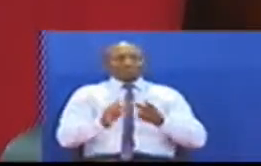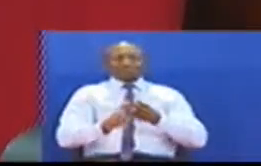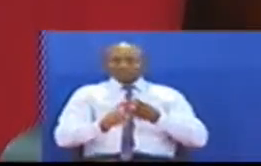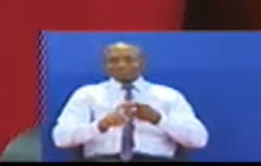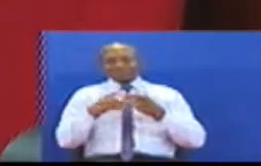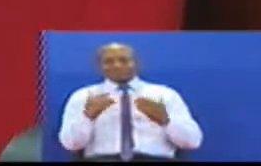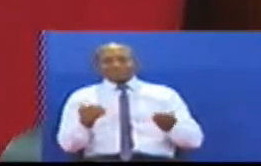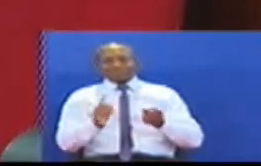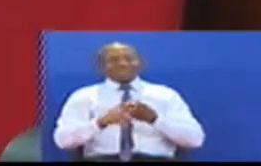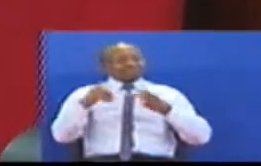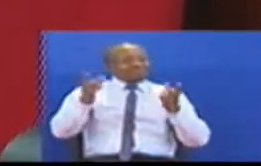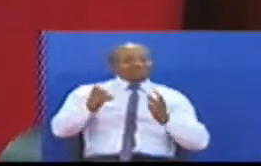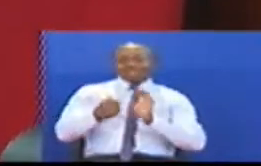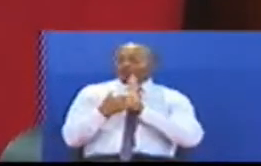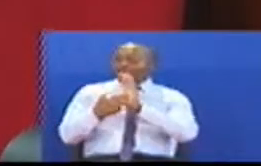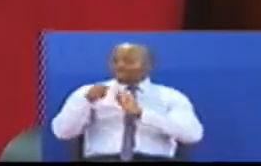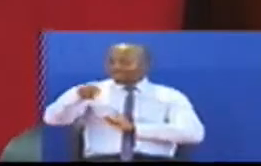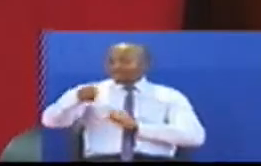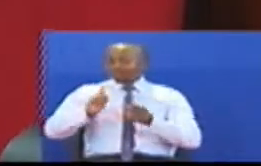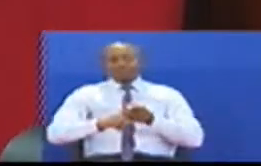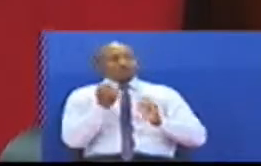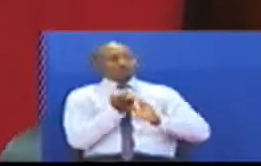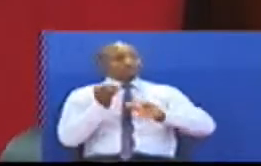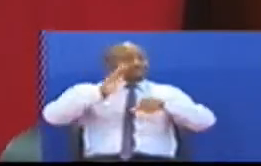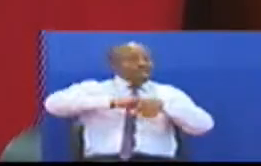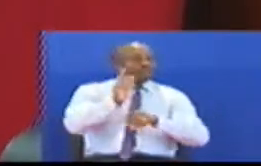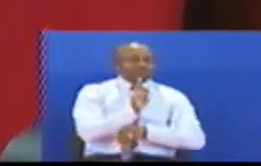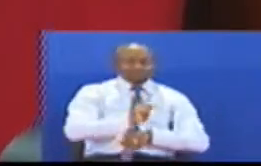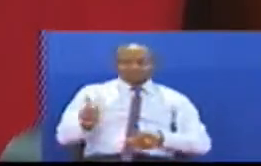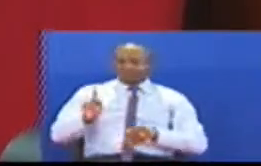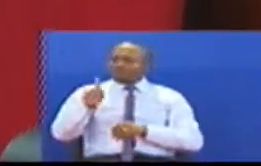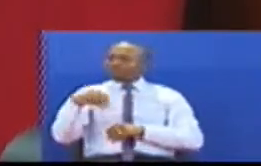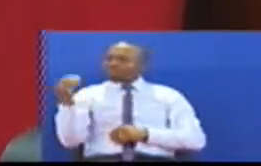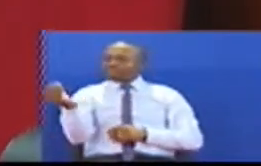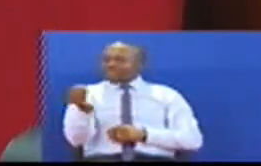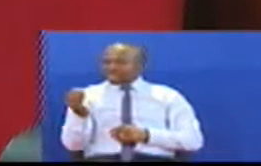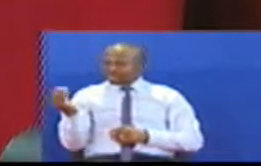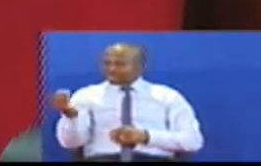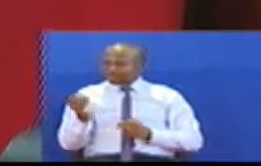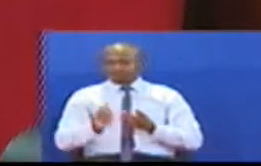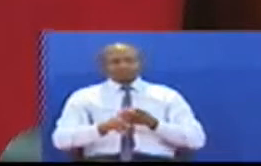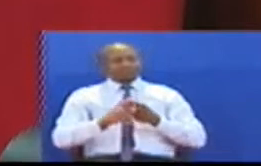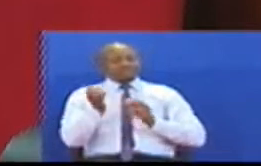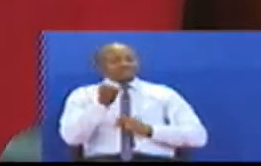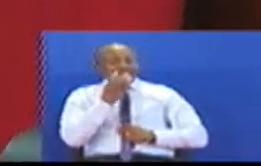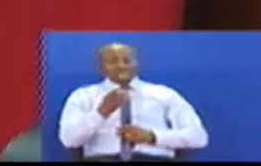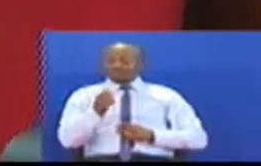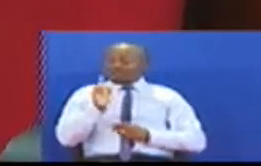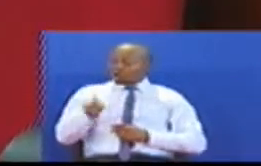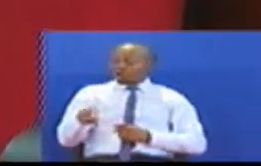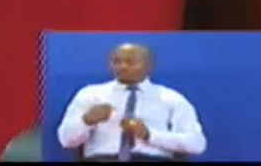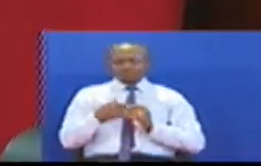Spika, ni kwamba imeonyesha kwamba bado wataalamu wa Kiswahili tunao wachache sana. Kutokana na taarifa iliyopo ni kwamba